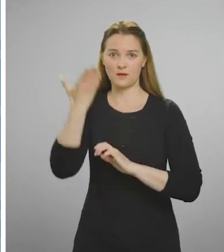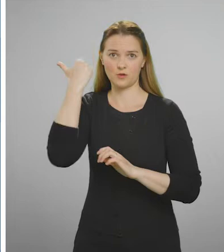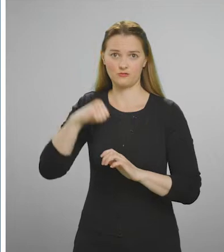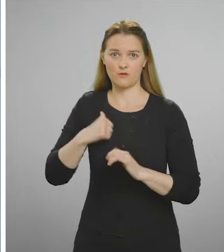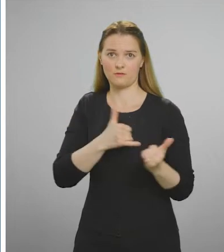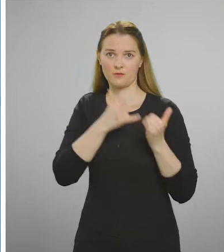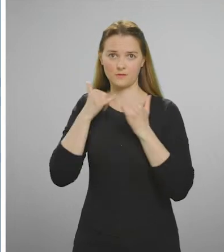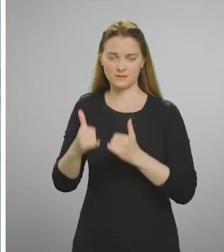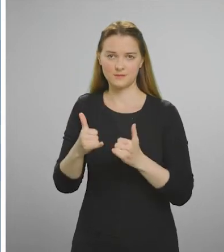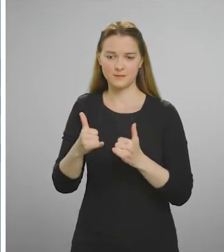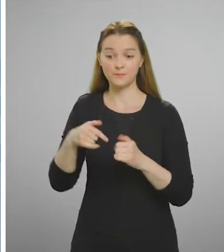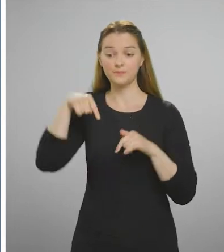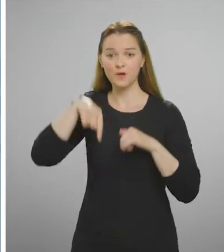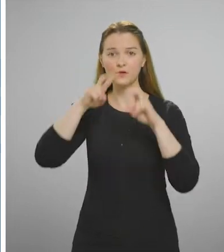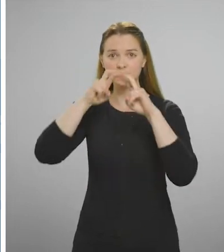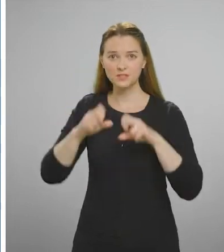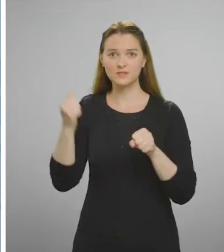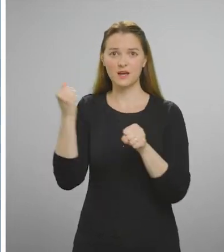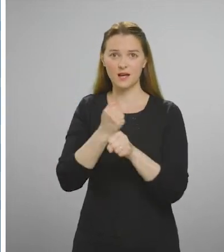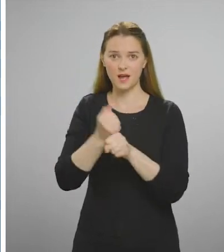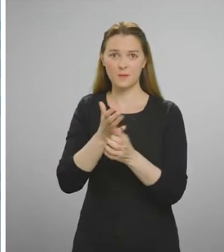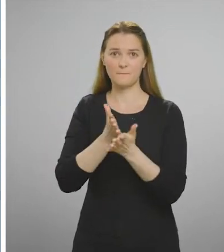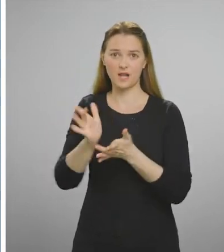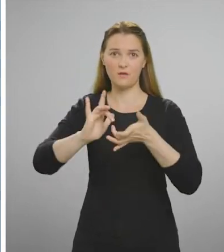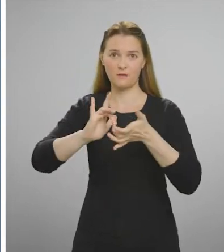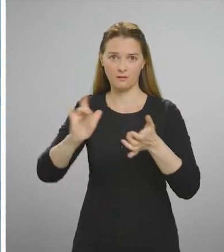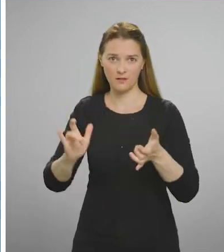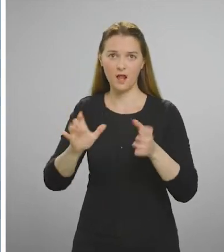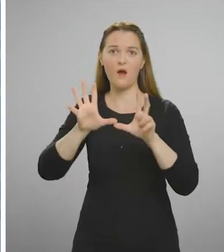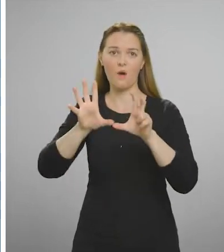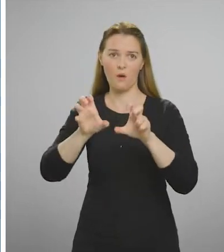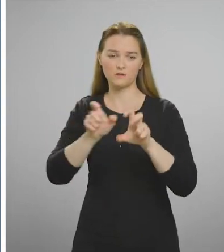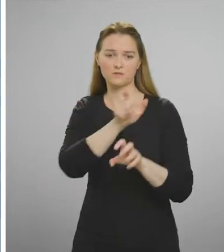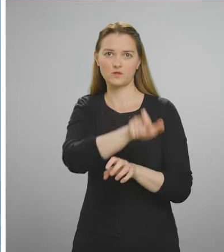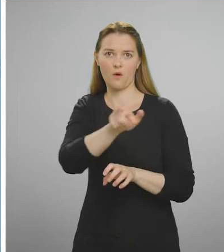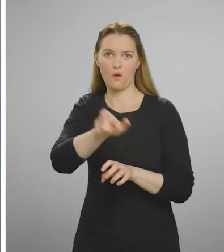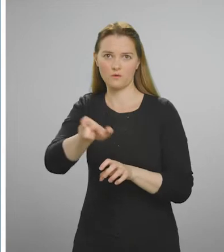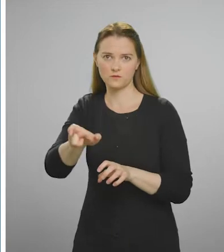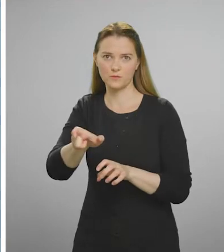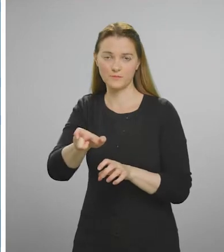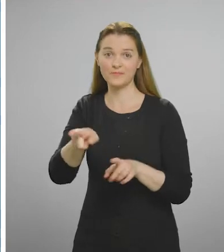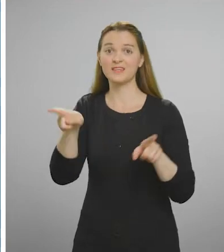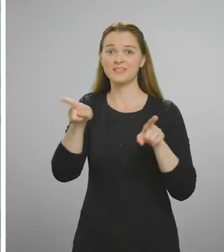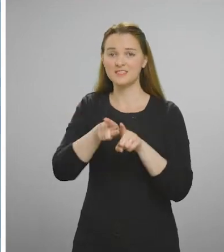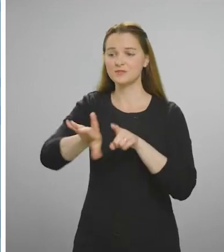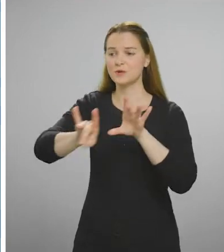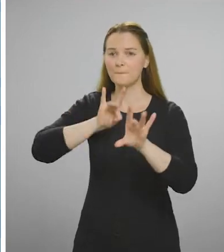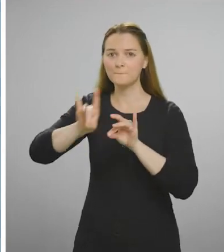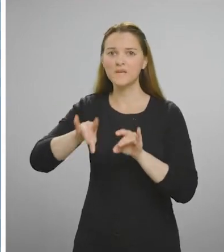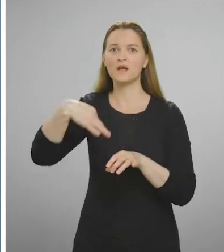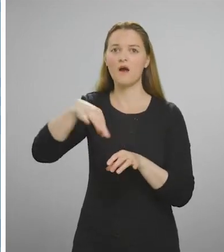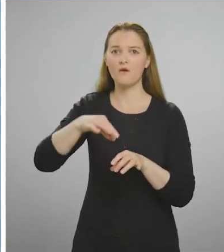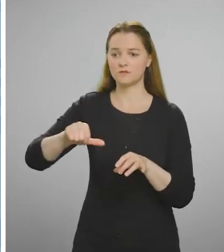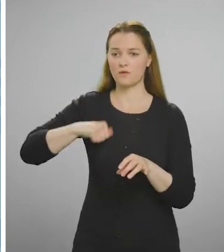u vezi s čitanjem i kupovanjem knjiga promijenile u posljednjih godinu dana. Ovo istraživanje provedeno je putem interneta